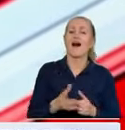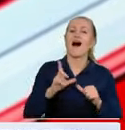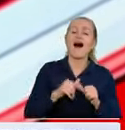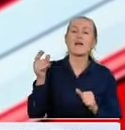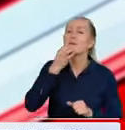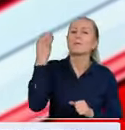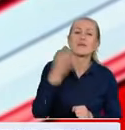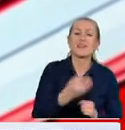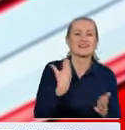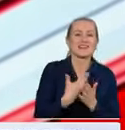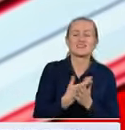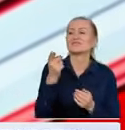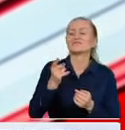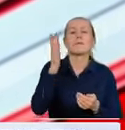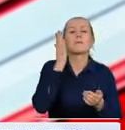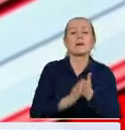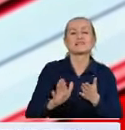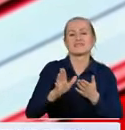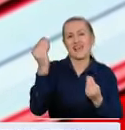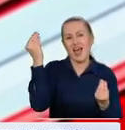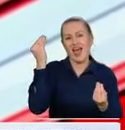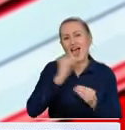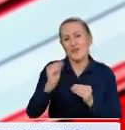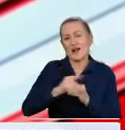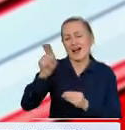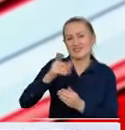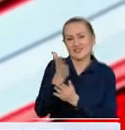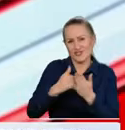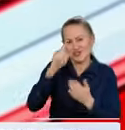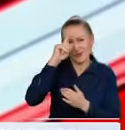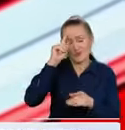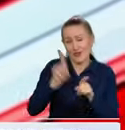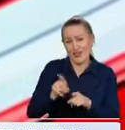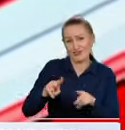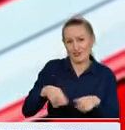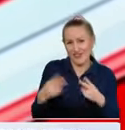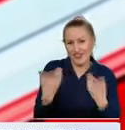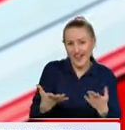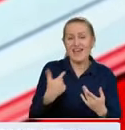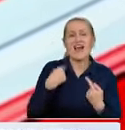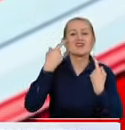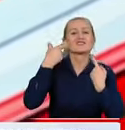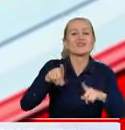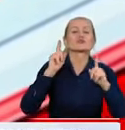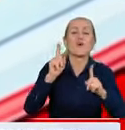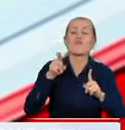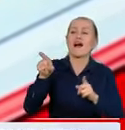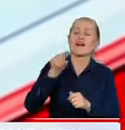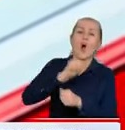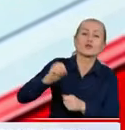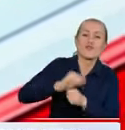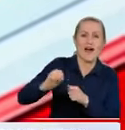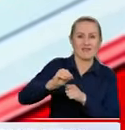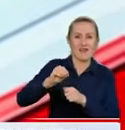z niewyedukowania różnych ludzi, także jak sądzę dziennikarzy. I tutaj zwrócę uwagę na oświatę i